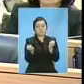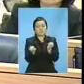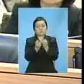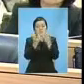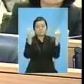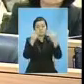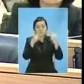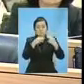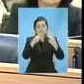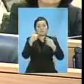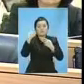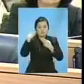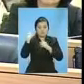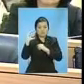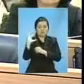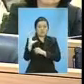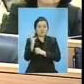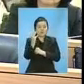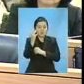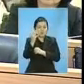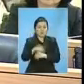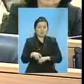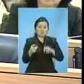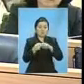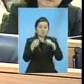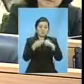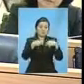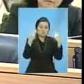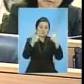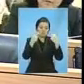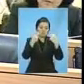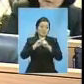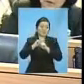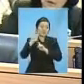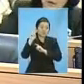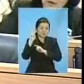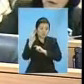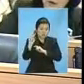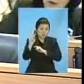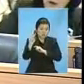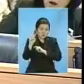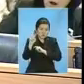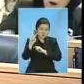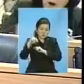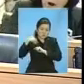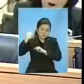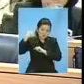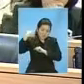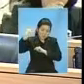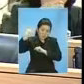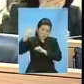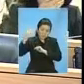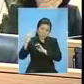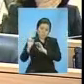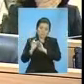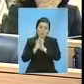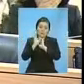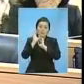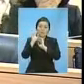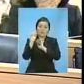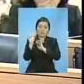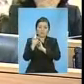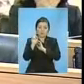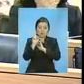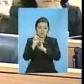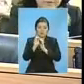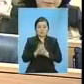ใหญ่ทั้งโลกนะคะเกิดสงครามโลกครั้งที่สองแต่ในที่สุดฝ่ายสัมพัน